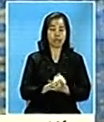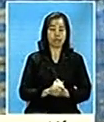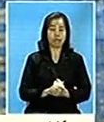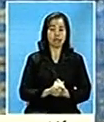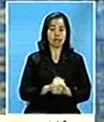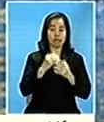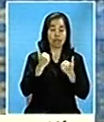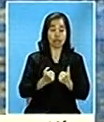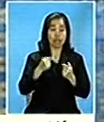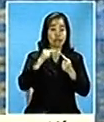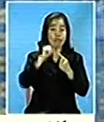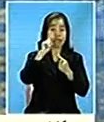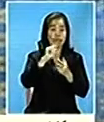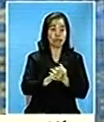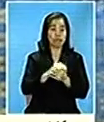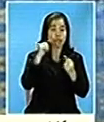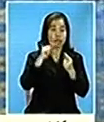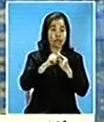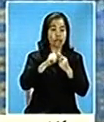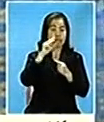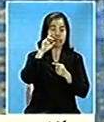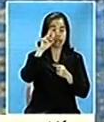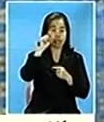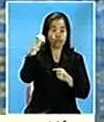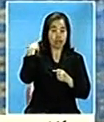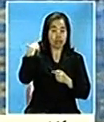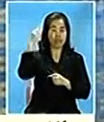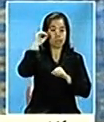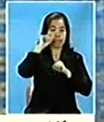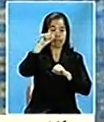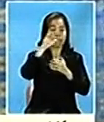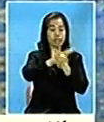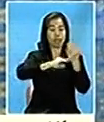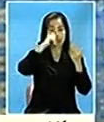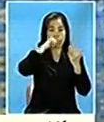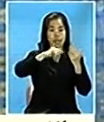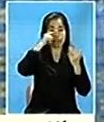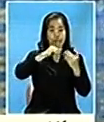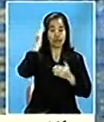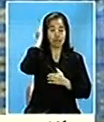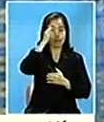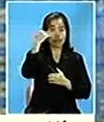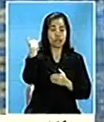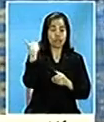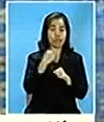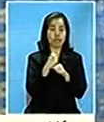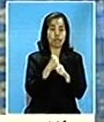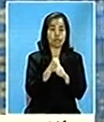6ที่ถึงนี้สภาพัฒน์จะประกาศว่าประเทศไทยอนาคตบนเส้นทางสีเ